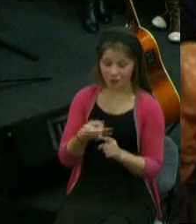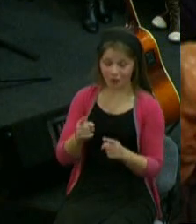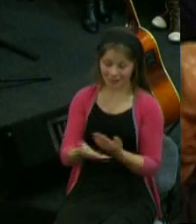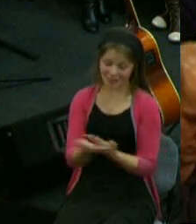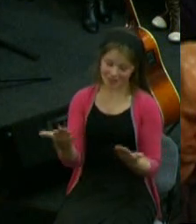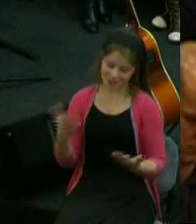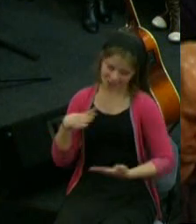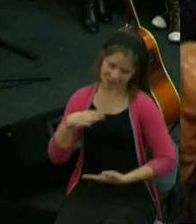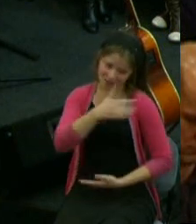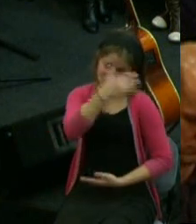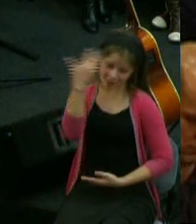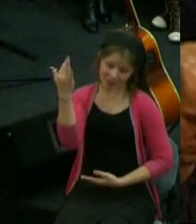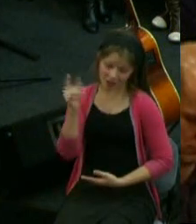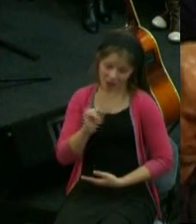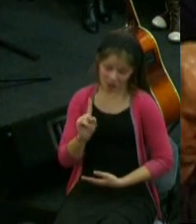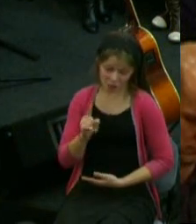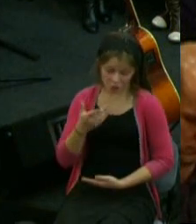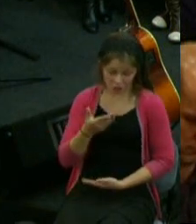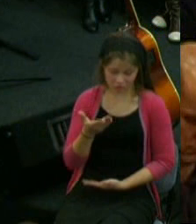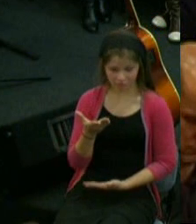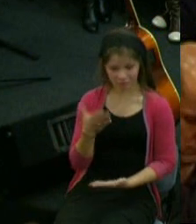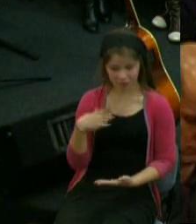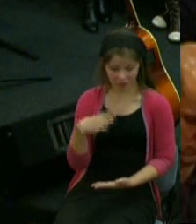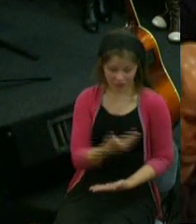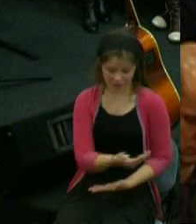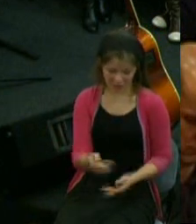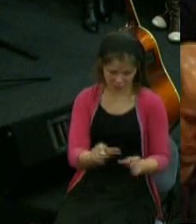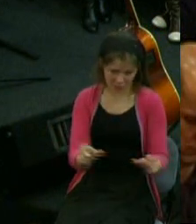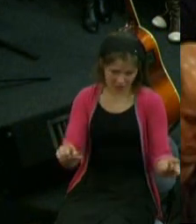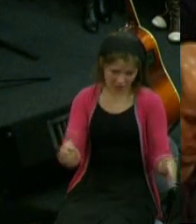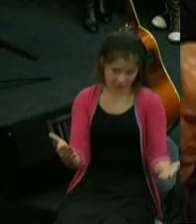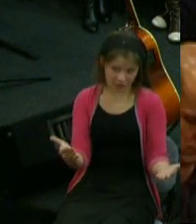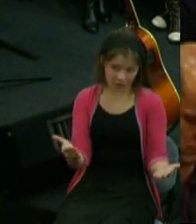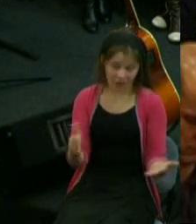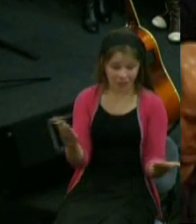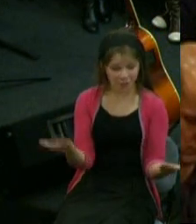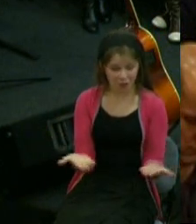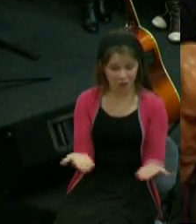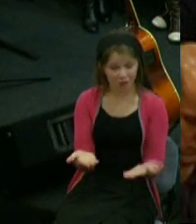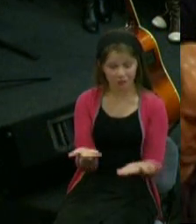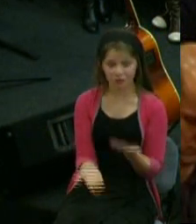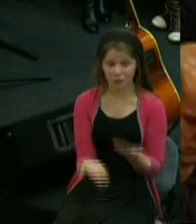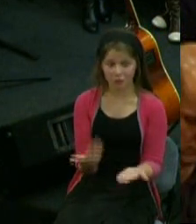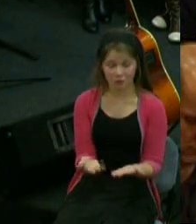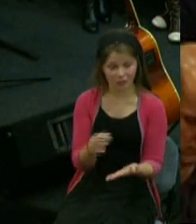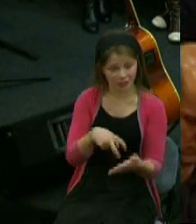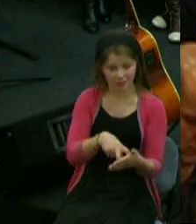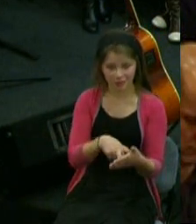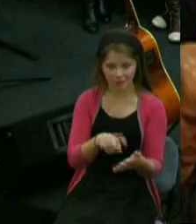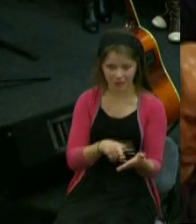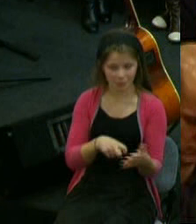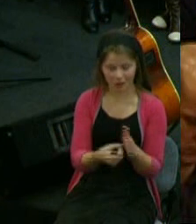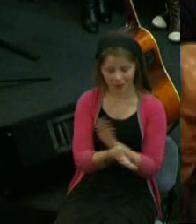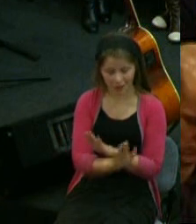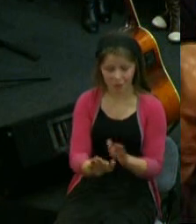небеса. А що чекає тих людей, як сказав Христос? Якщо не покаються, то що? Загинуть, брати і сестри. Якщо не покаються наші